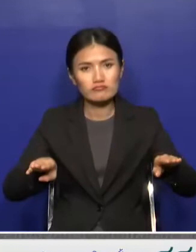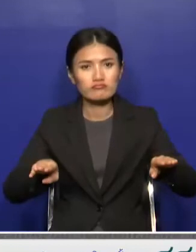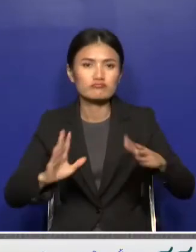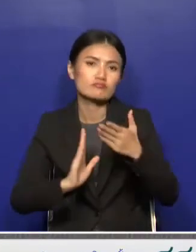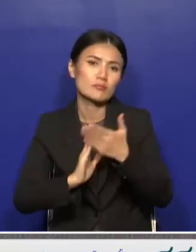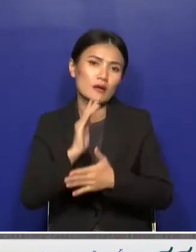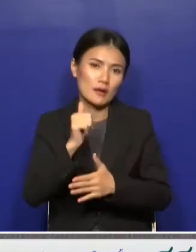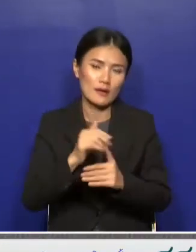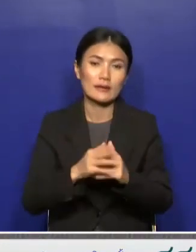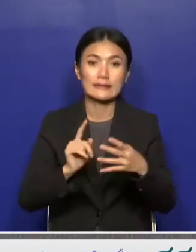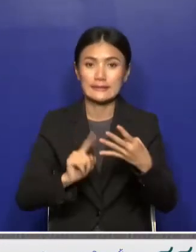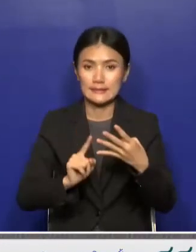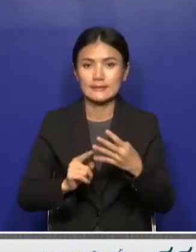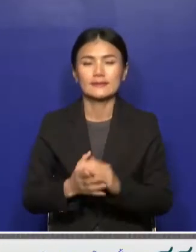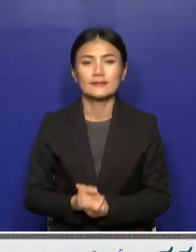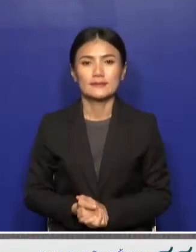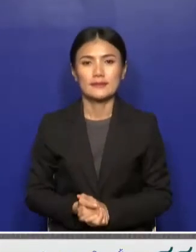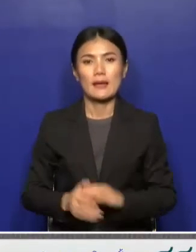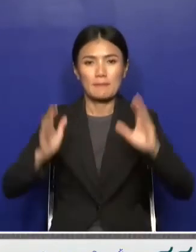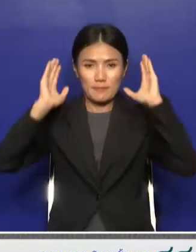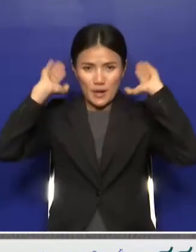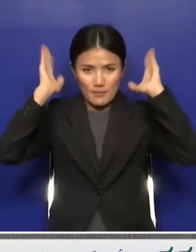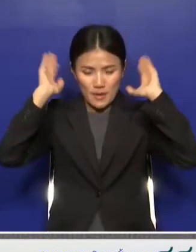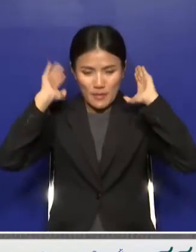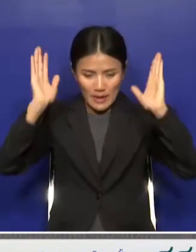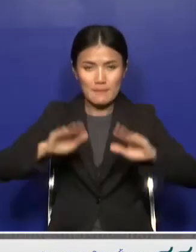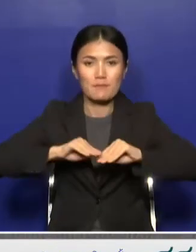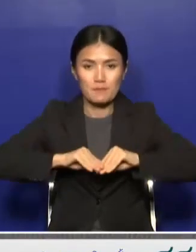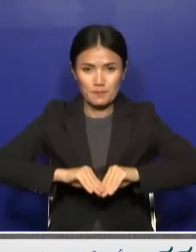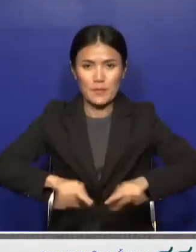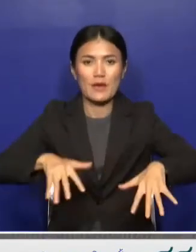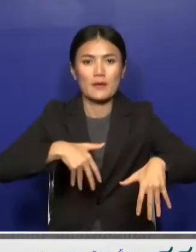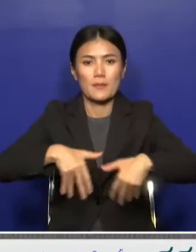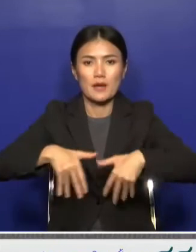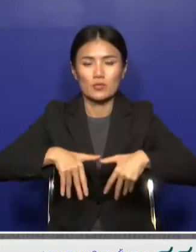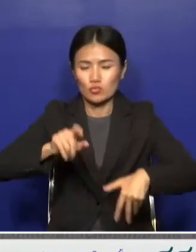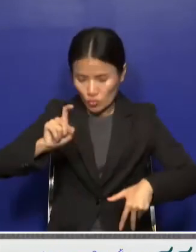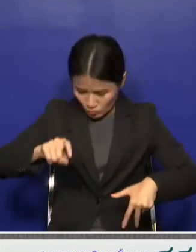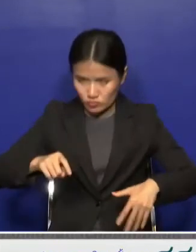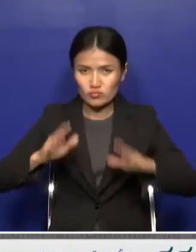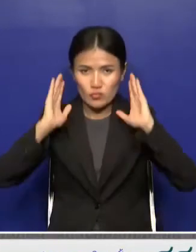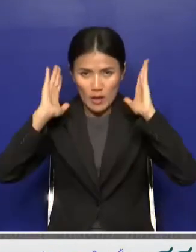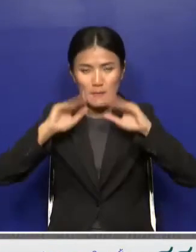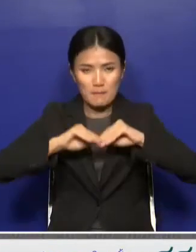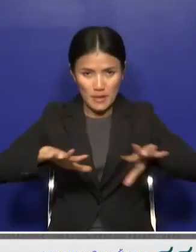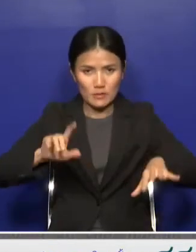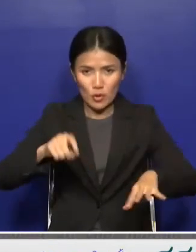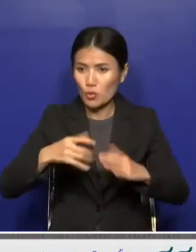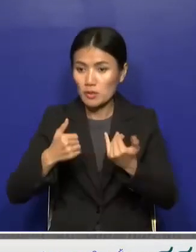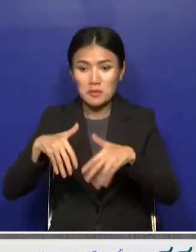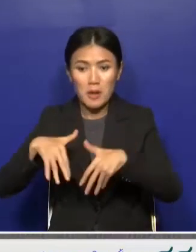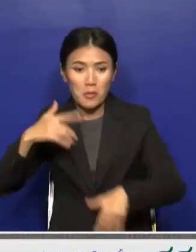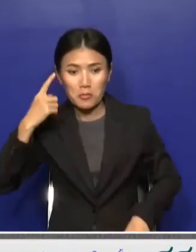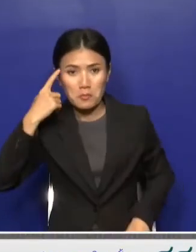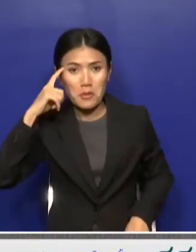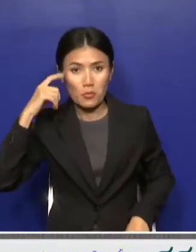ดท้ายครับผมคิดว่าเรื่องของการประชาสัมพันธ์เรื่องของการเปิดเวทียังจะต้องทำอีกเยอะขณะนี้ยังมีความเข้าใจผิดผมเองก็